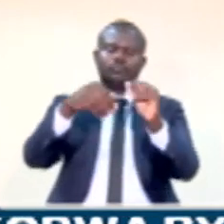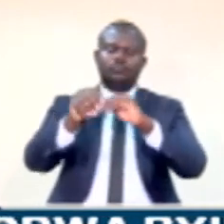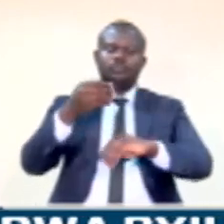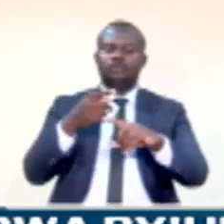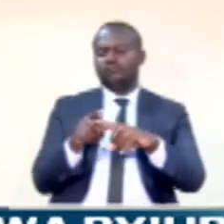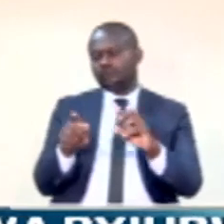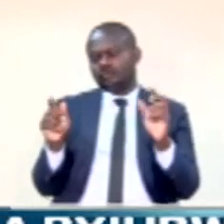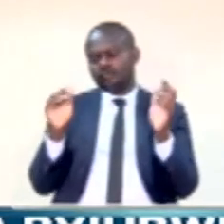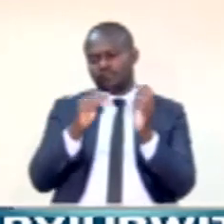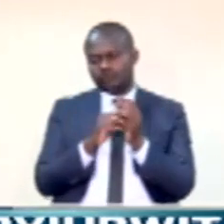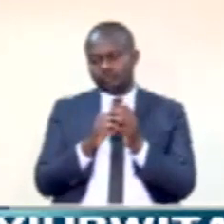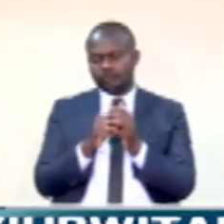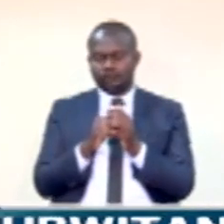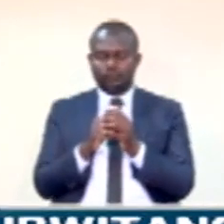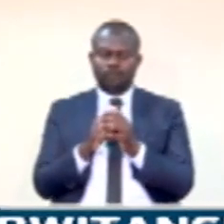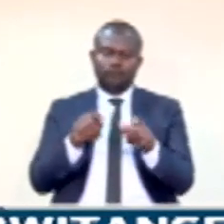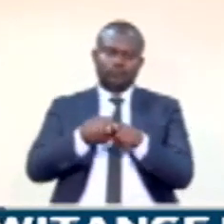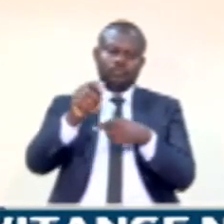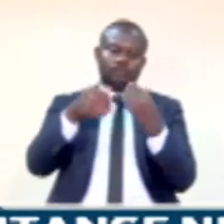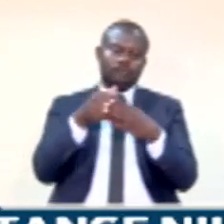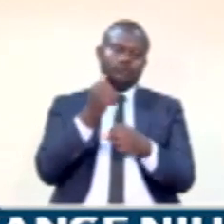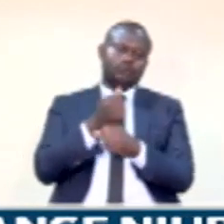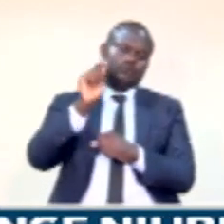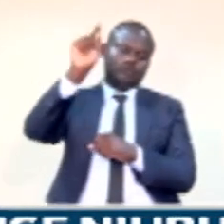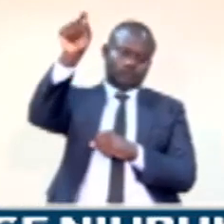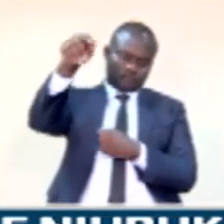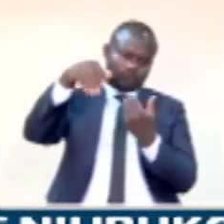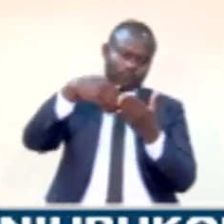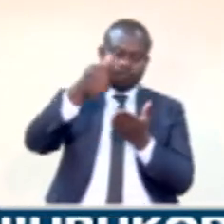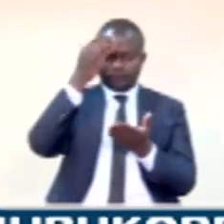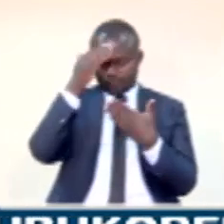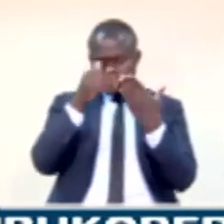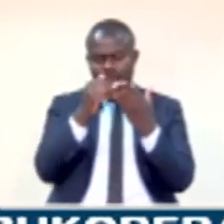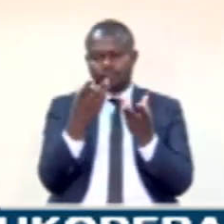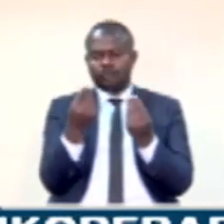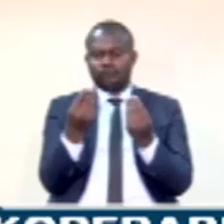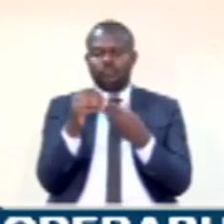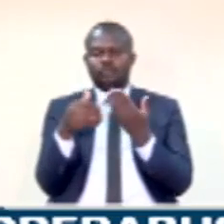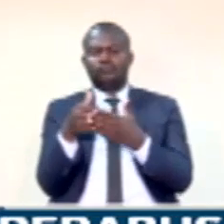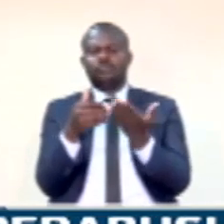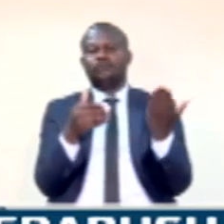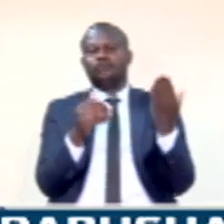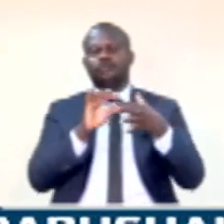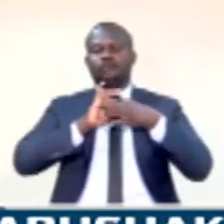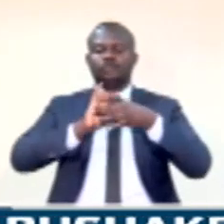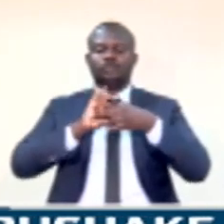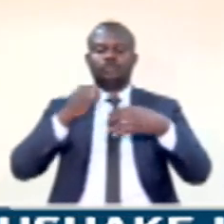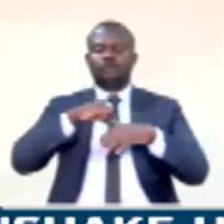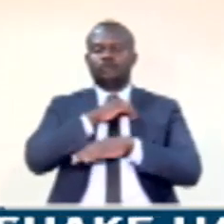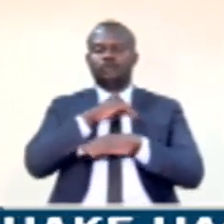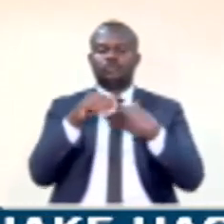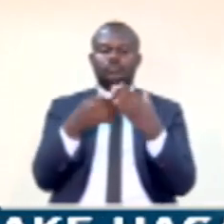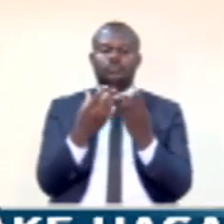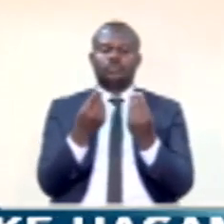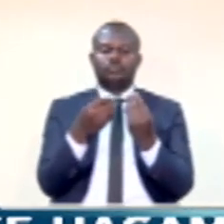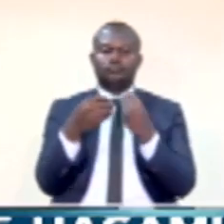bigiye bitandukanye, ariko nabo bakabikora ku rundi ruhande rwabo kugira ngo noneho byorohereze umubano wacu no gufasilitate